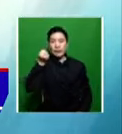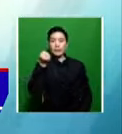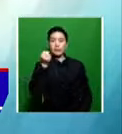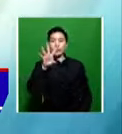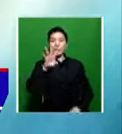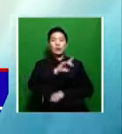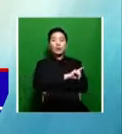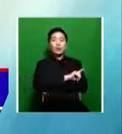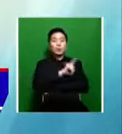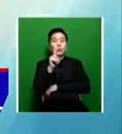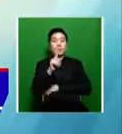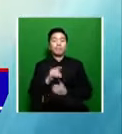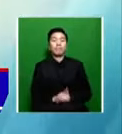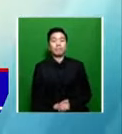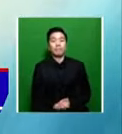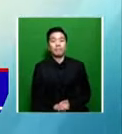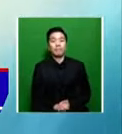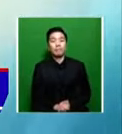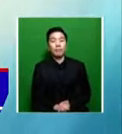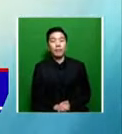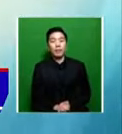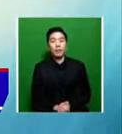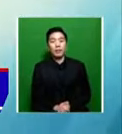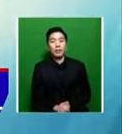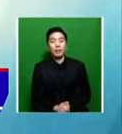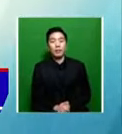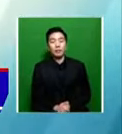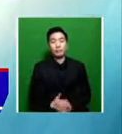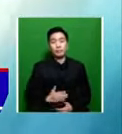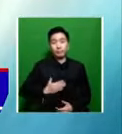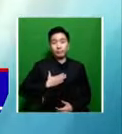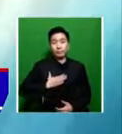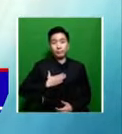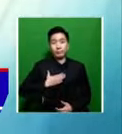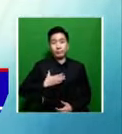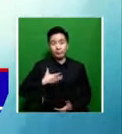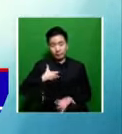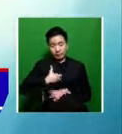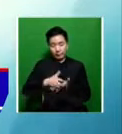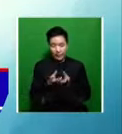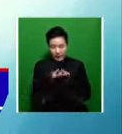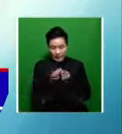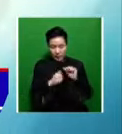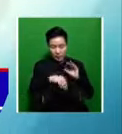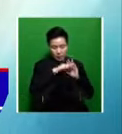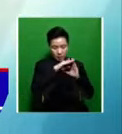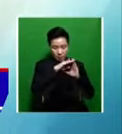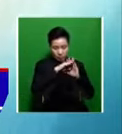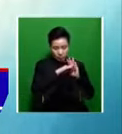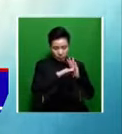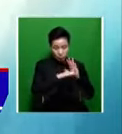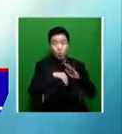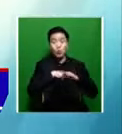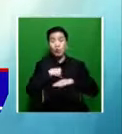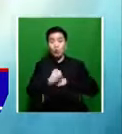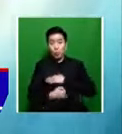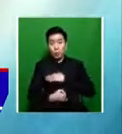ครับสิ่งที่ผมอยากจะกราบเรียนก่อนที่จะจบการแถลงในวันนี้นะครับ